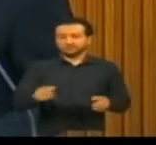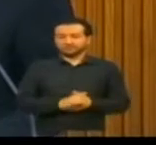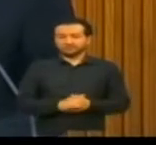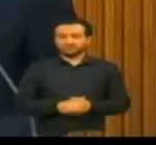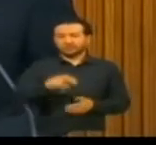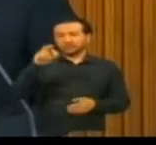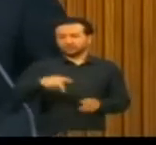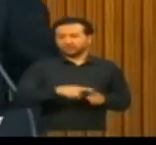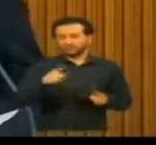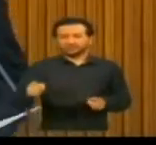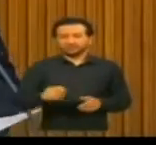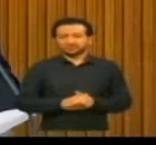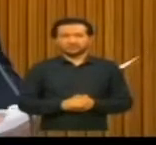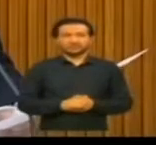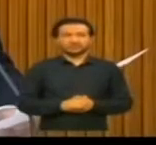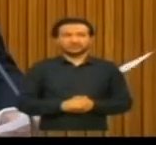2018'deyiz.